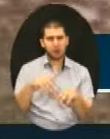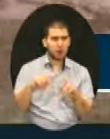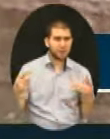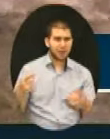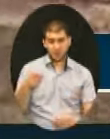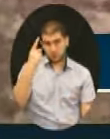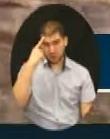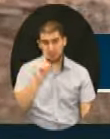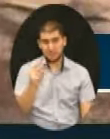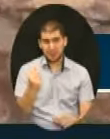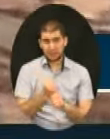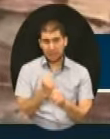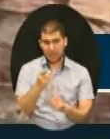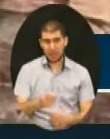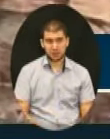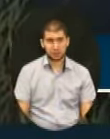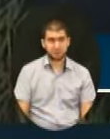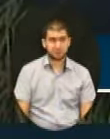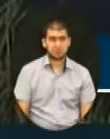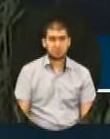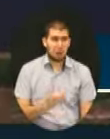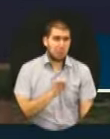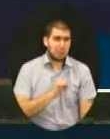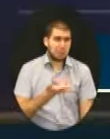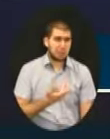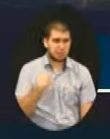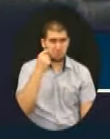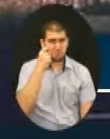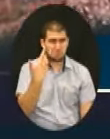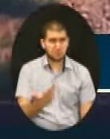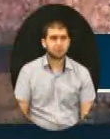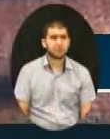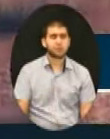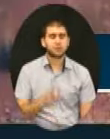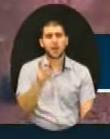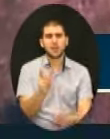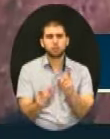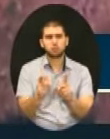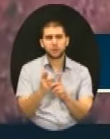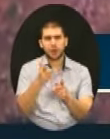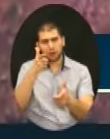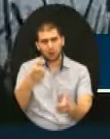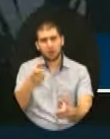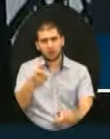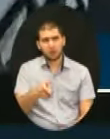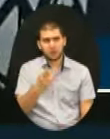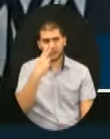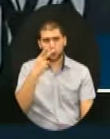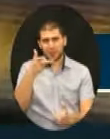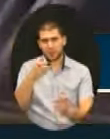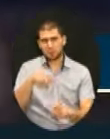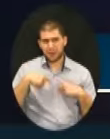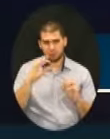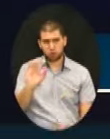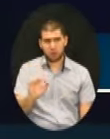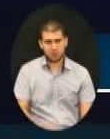אבל אתה יודע מי עומד מאחורי זה? לא יודע, לא מעניין אותי. זה אותם אלה שהתנקשו, ניסו להתנקש